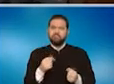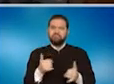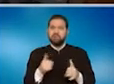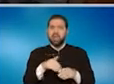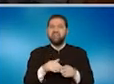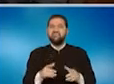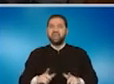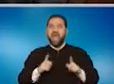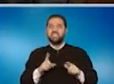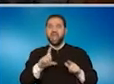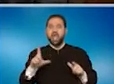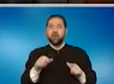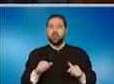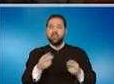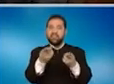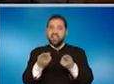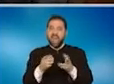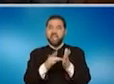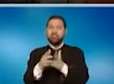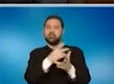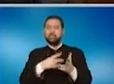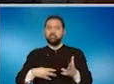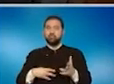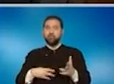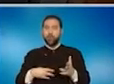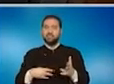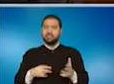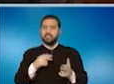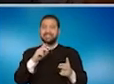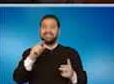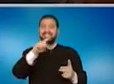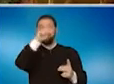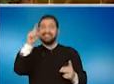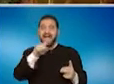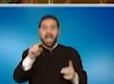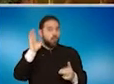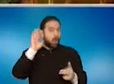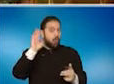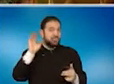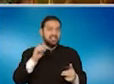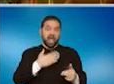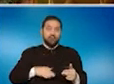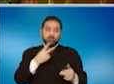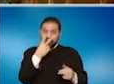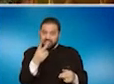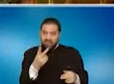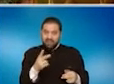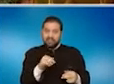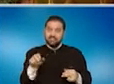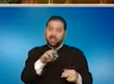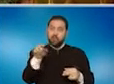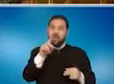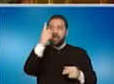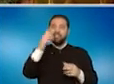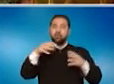trece și el, auzind de faima lui, de ce fel de om este, altfel decât el, a vrut să-l vadă.